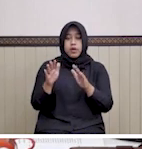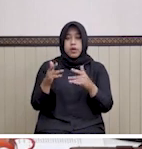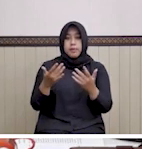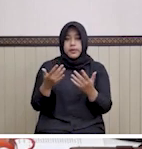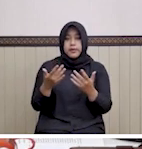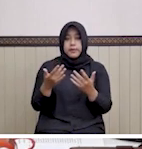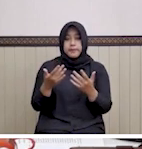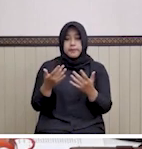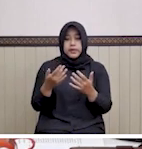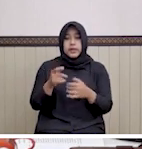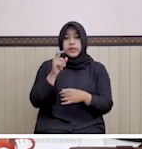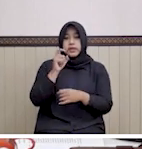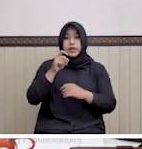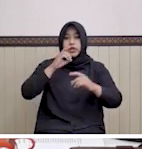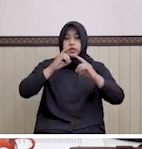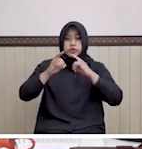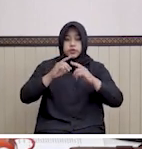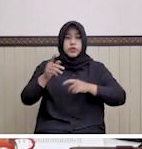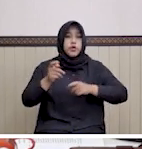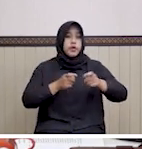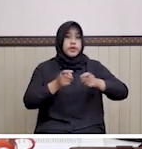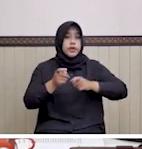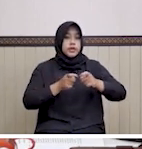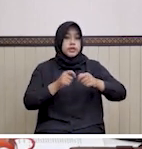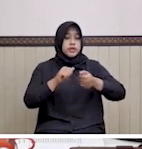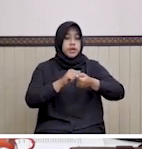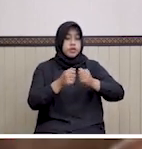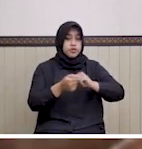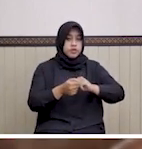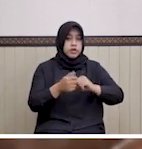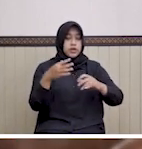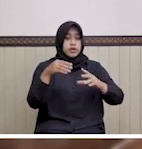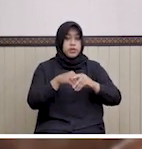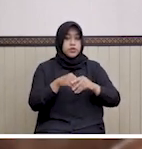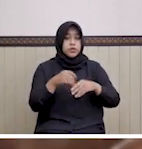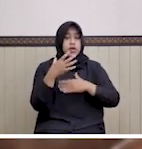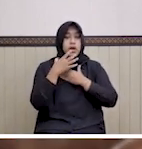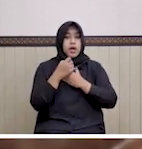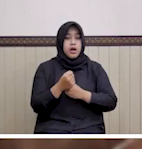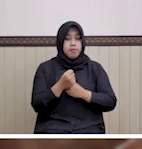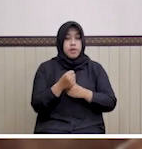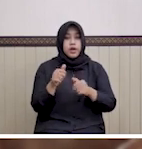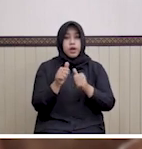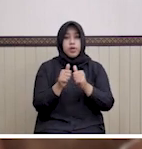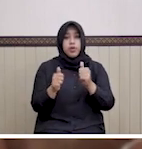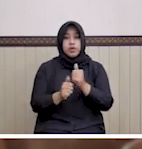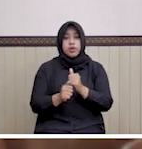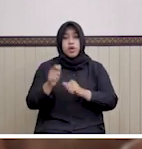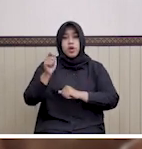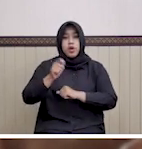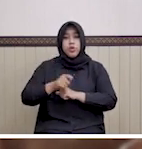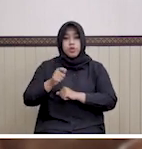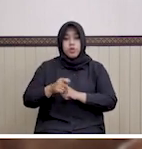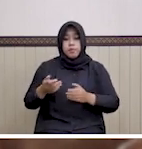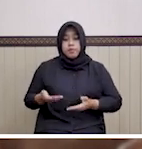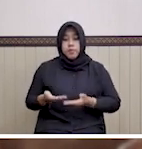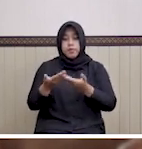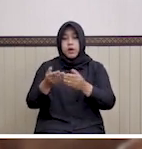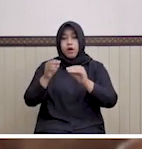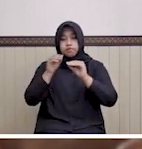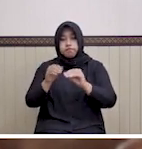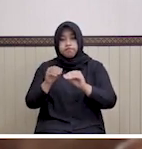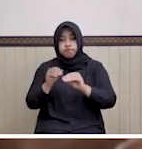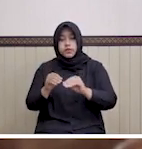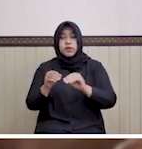Oppo dengan cara diskusi koordinasi kasus termasuk harapan aparat penegak hukum juga memberi edukasi keluarga ya